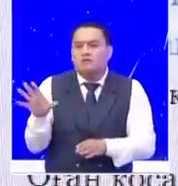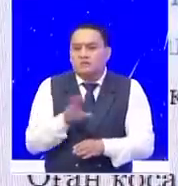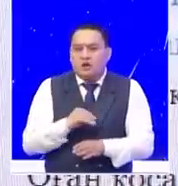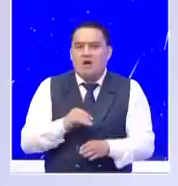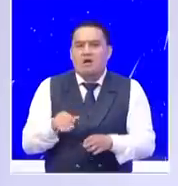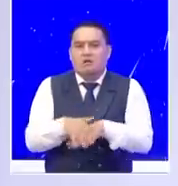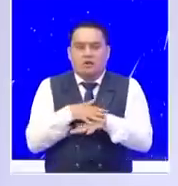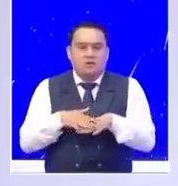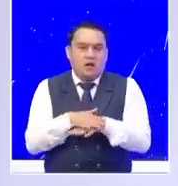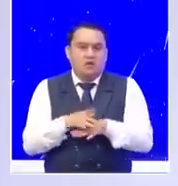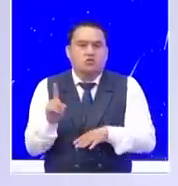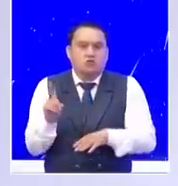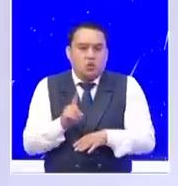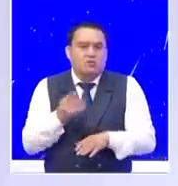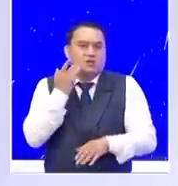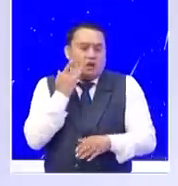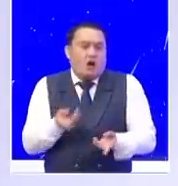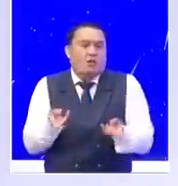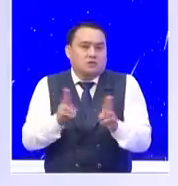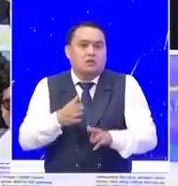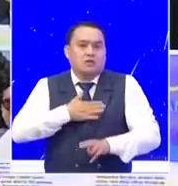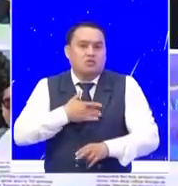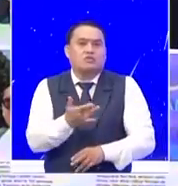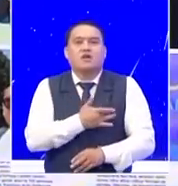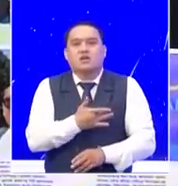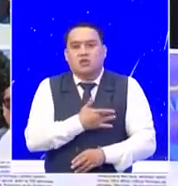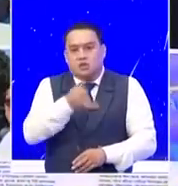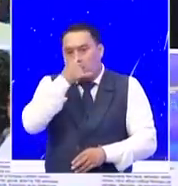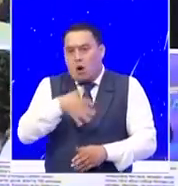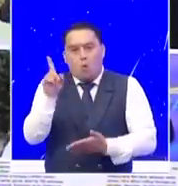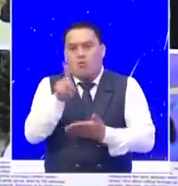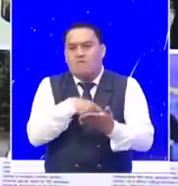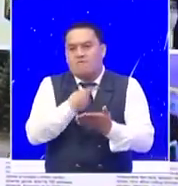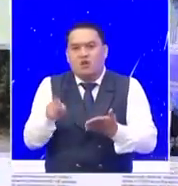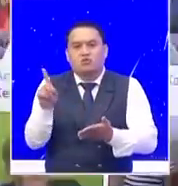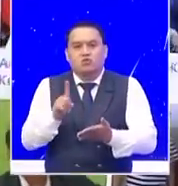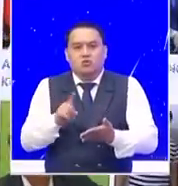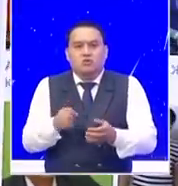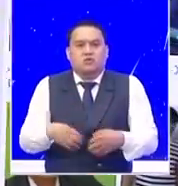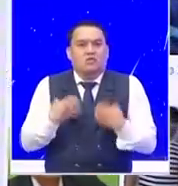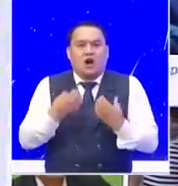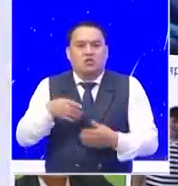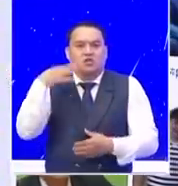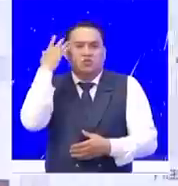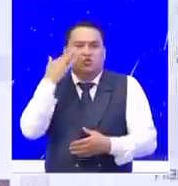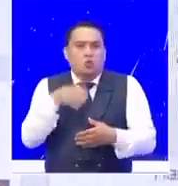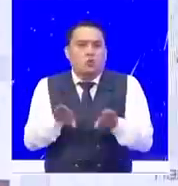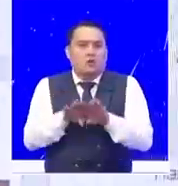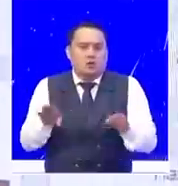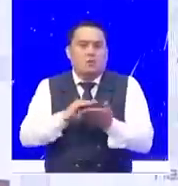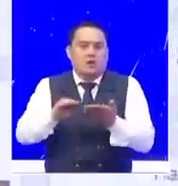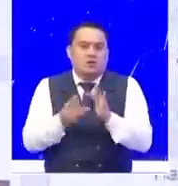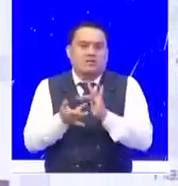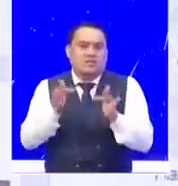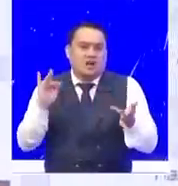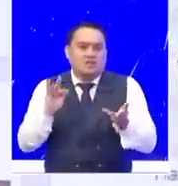всех слоев населения. «Ты навсегда останешься в наших сердцах. Не могу поверить, как будто страшный сон», пишут в комментариях пользователи